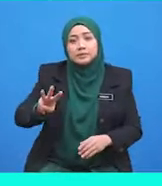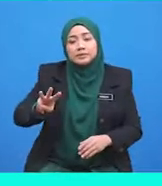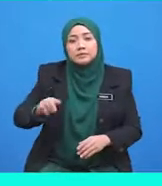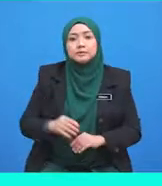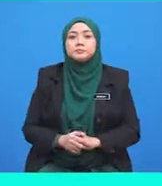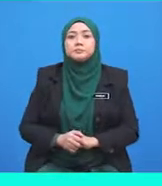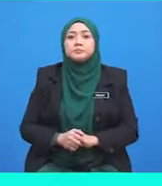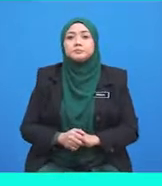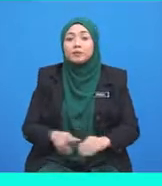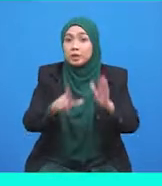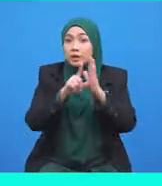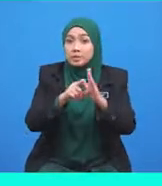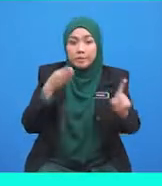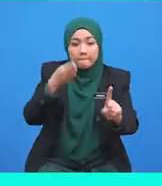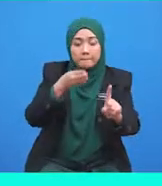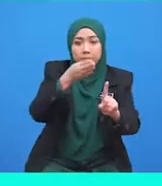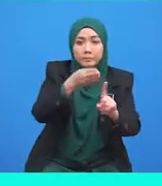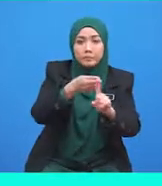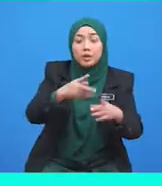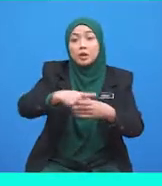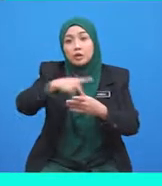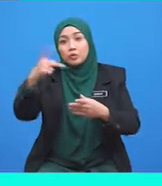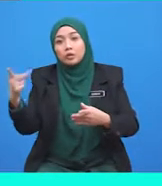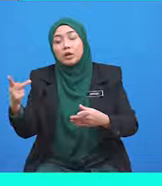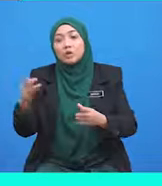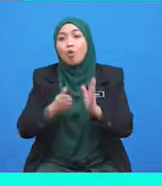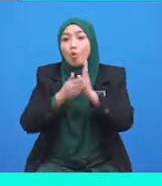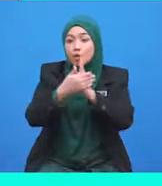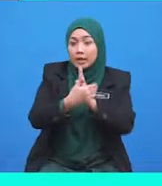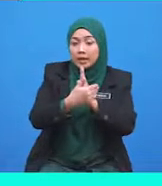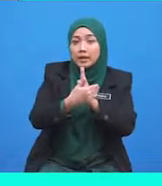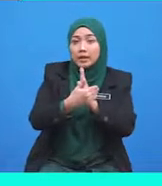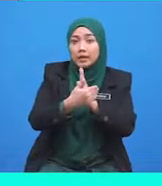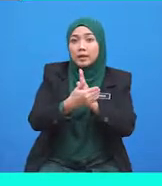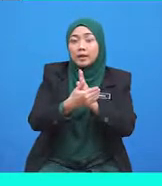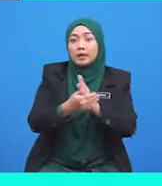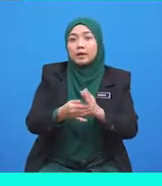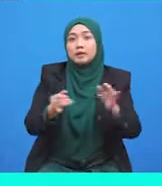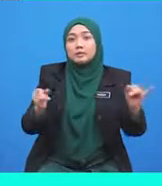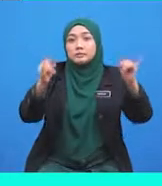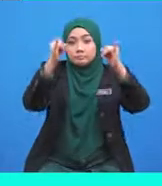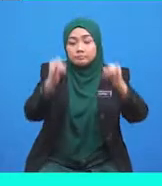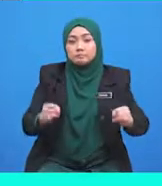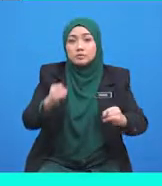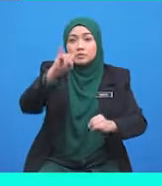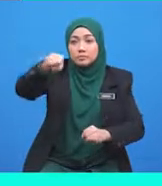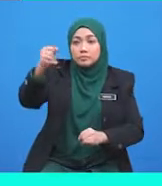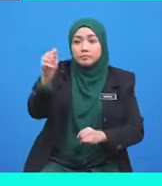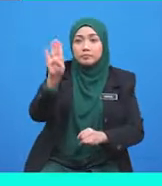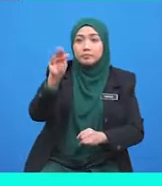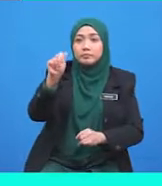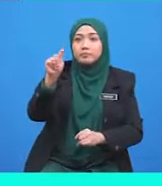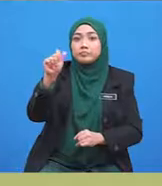kita, lesen berburu binatang dikeluarkan oleh Perhilitan iaitu Jabatan Perlindungan Haiwan Liar dan Taman